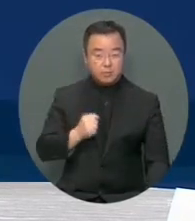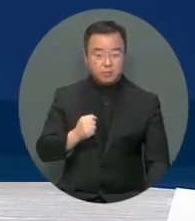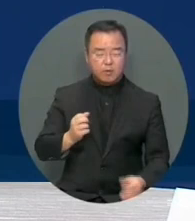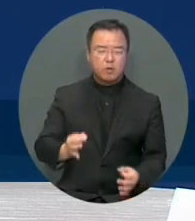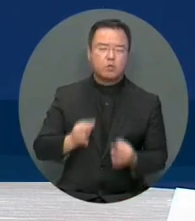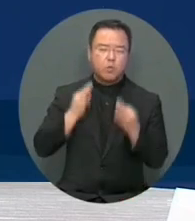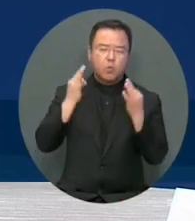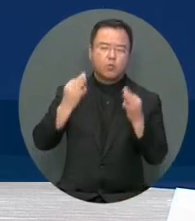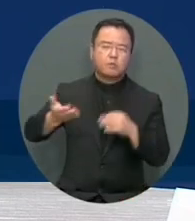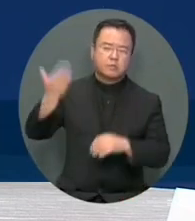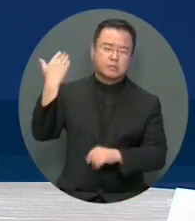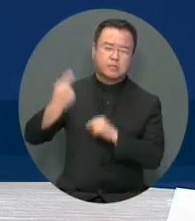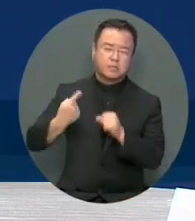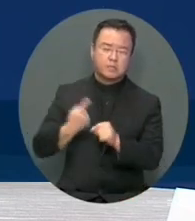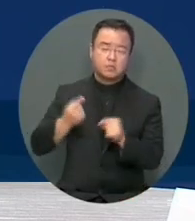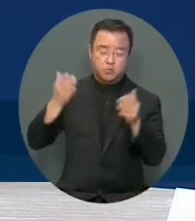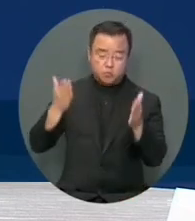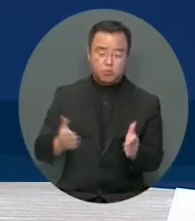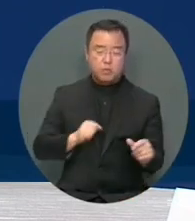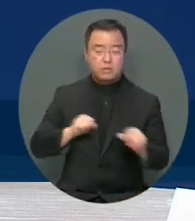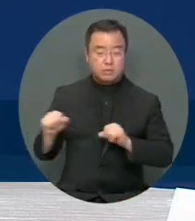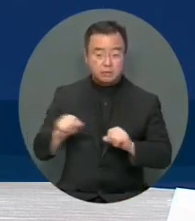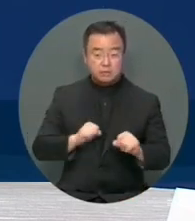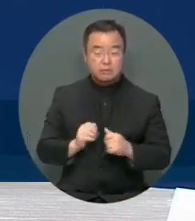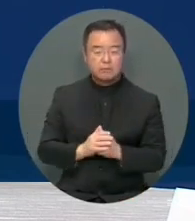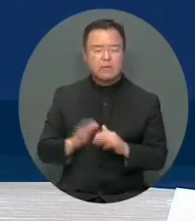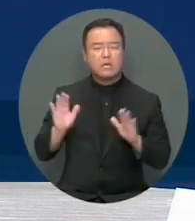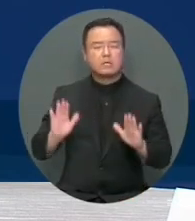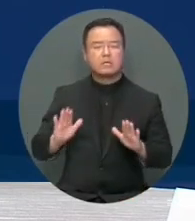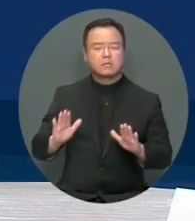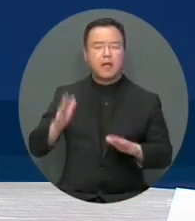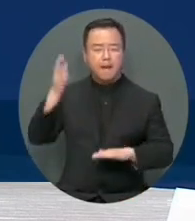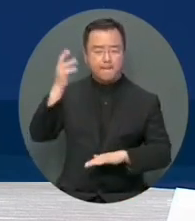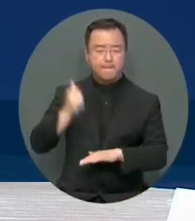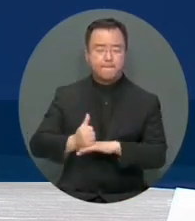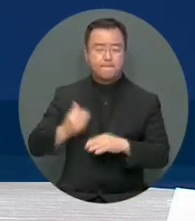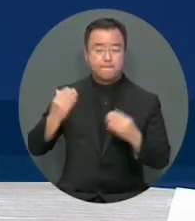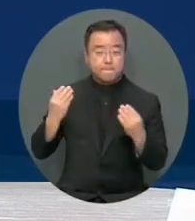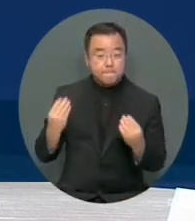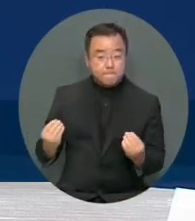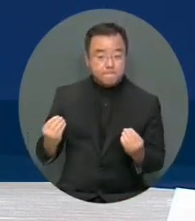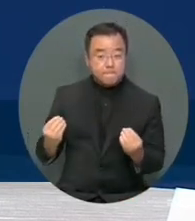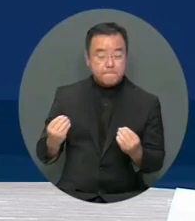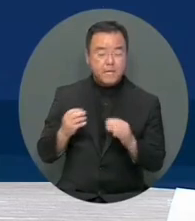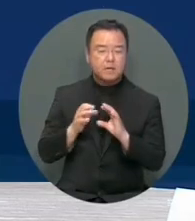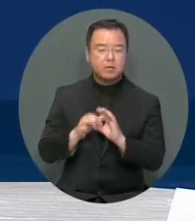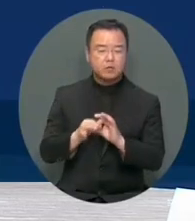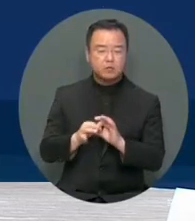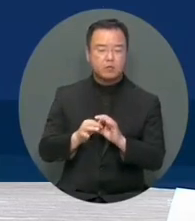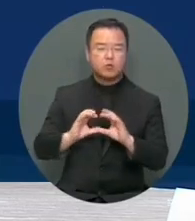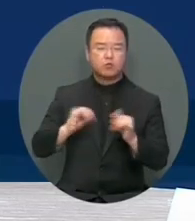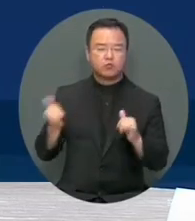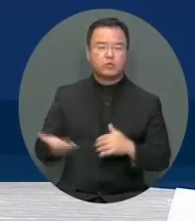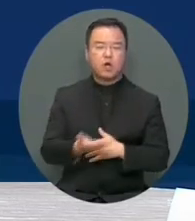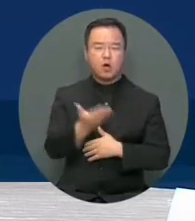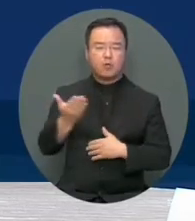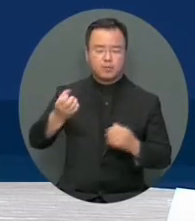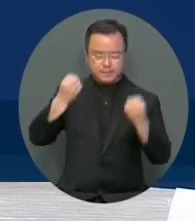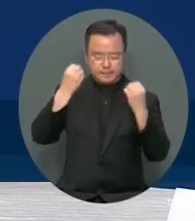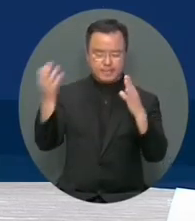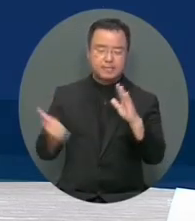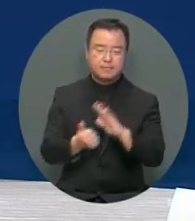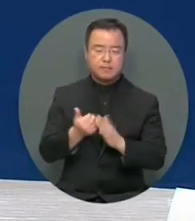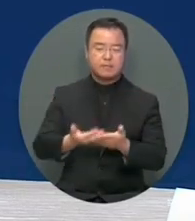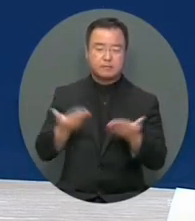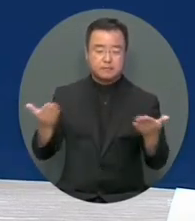지난 1년간 기울여 왔습니다. 이제는 그걸 마무리해서 국민들에게 새로운 희망을 만들어 드릴 때가 됐다